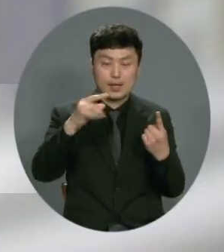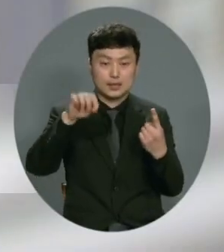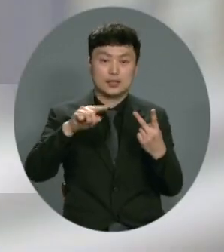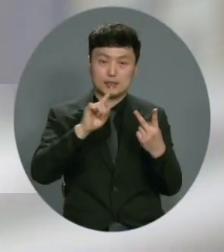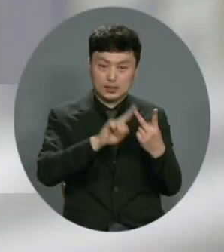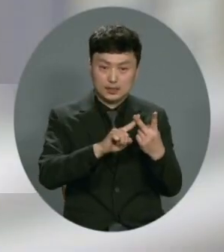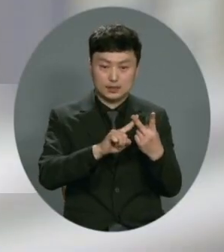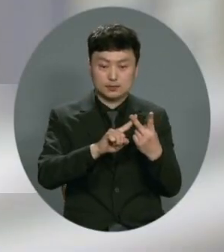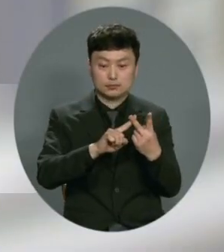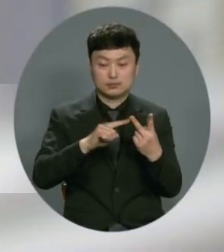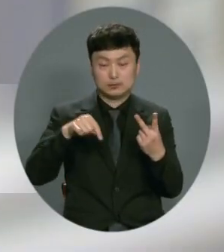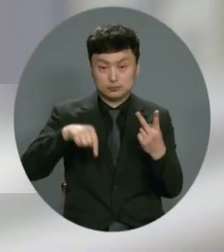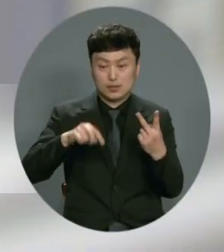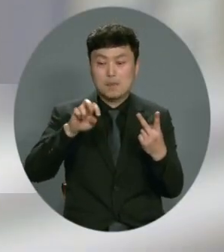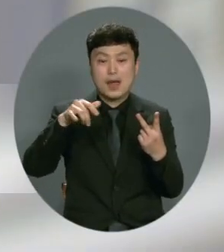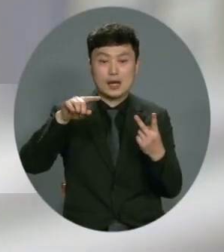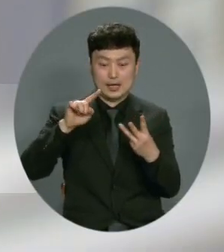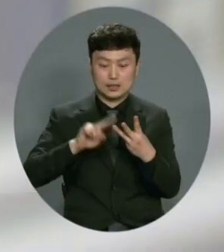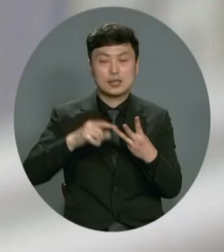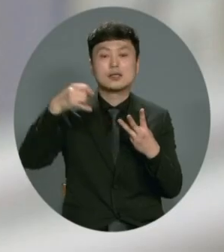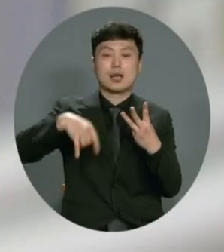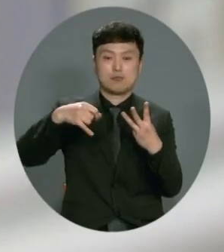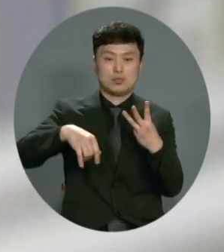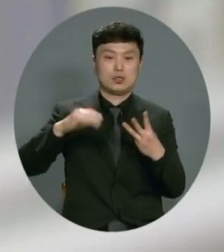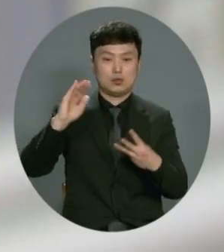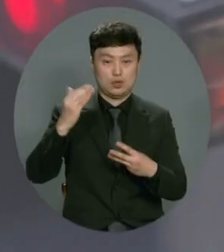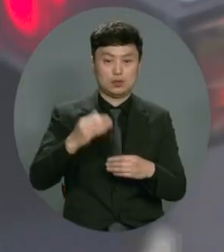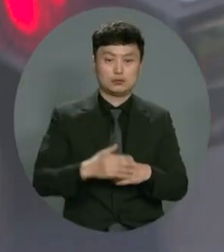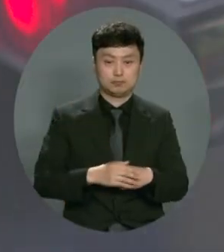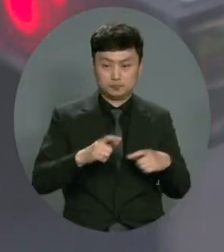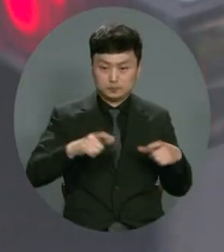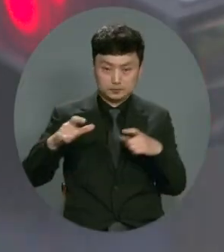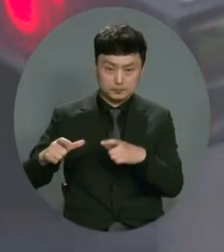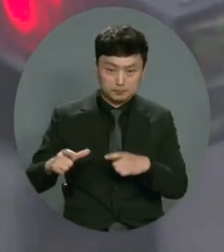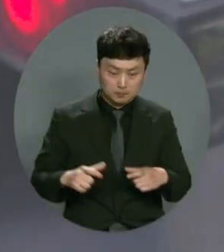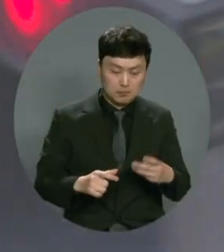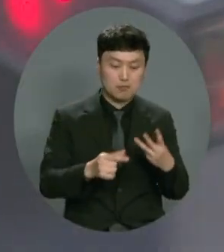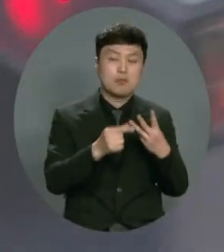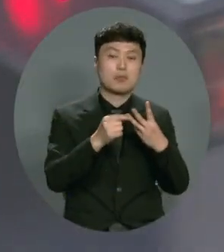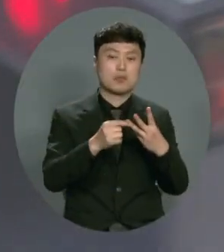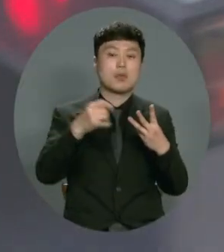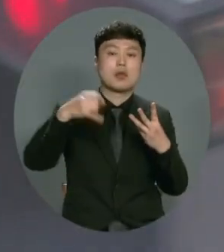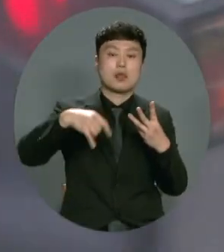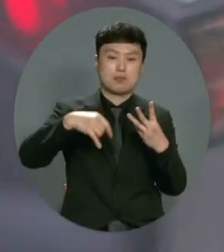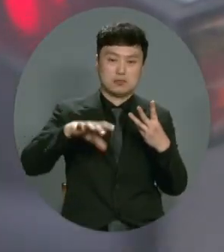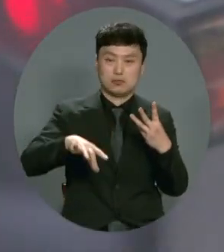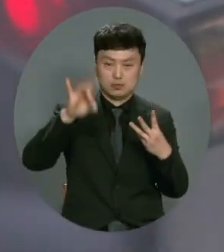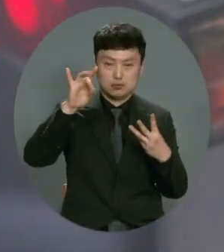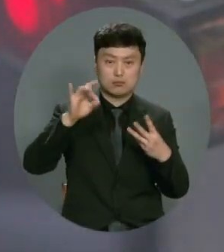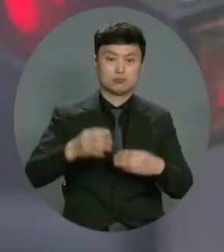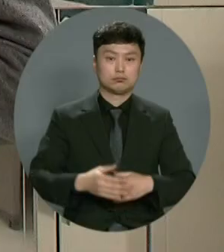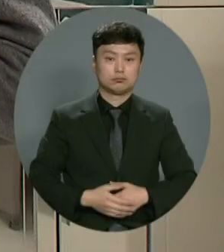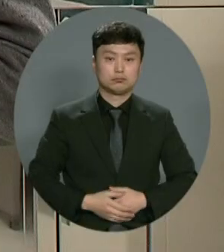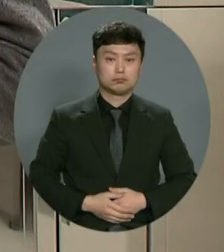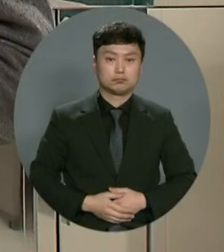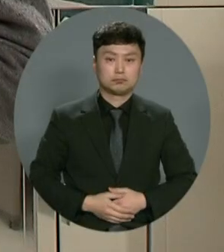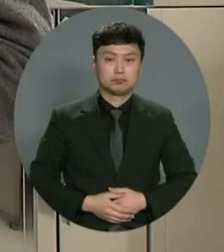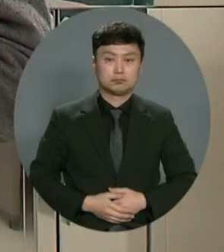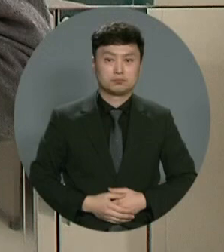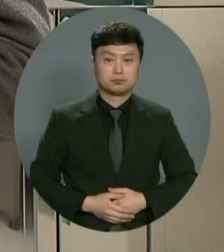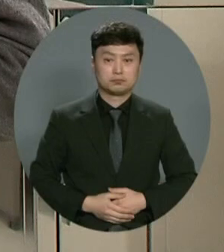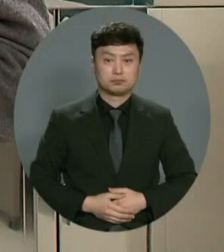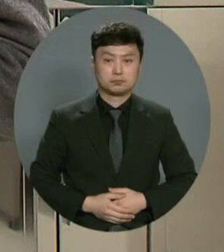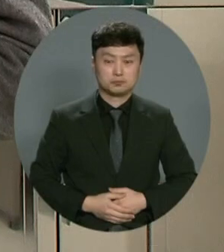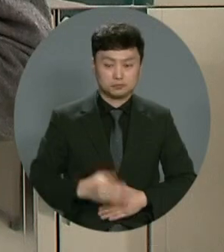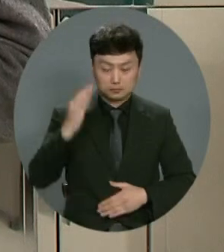이어 국내 업체 중 3위로 올라섰는데 지역 기업이 전국 세 손가락 안에 든 것은 처음입니다. 이 회사는 국내